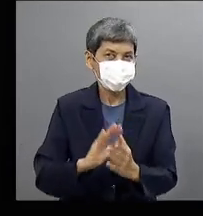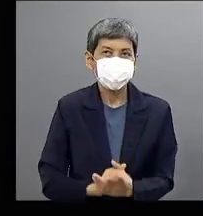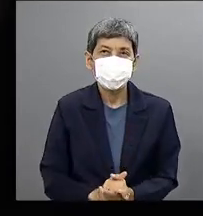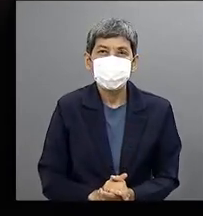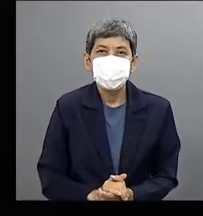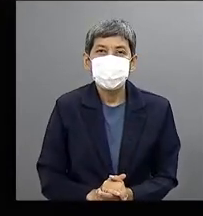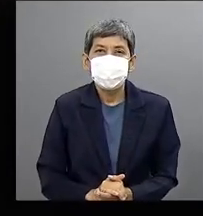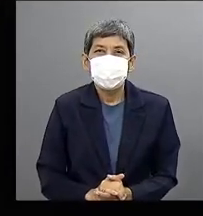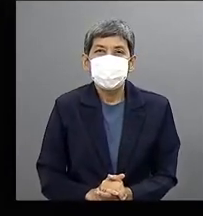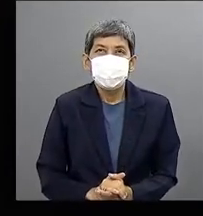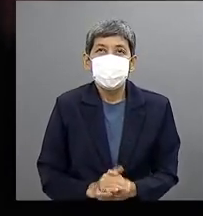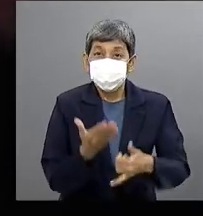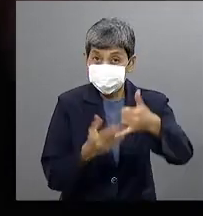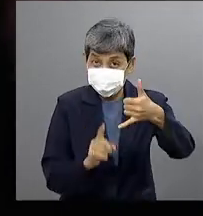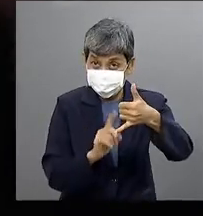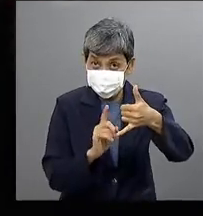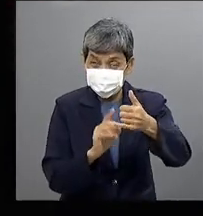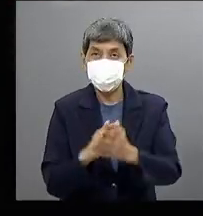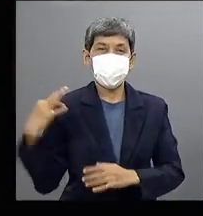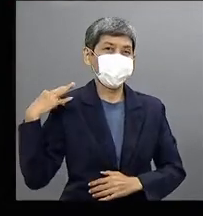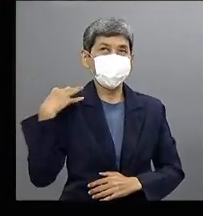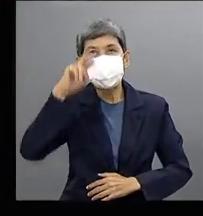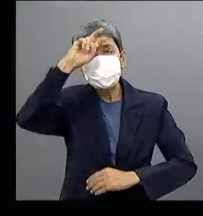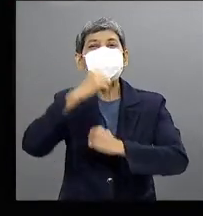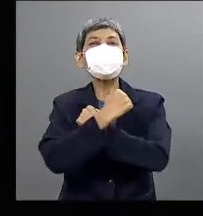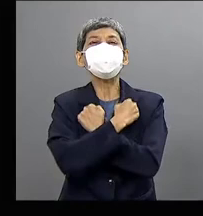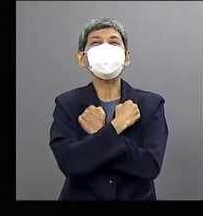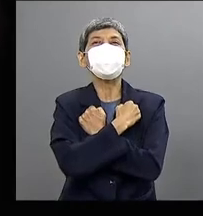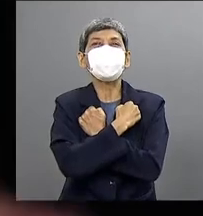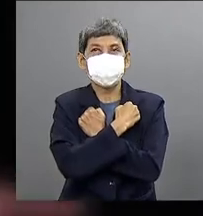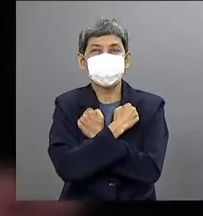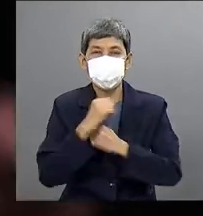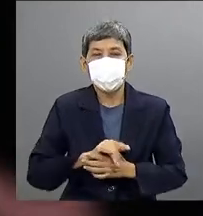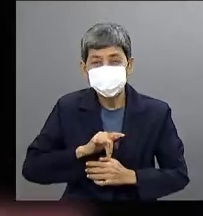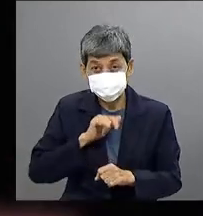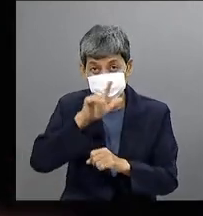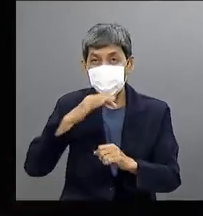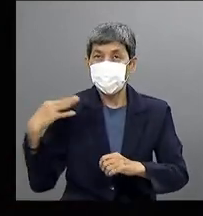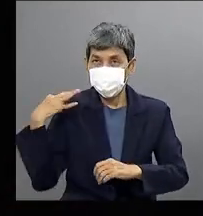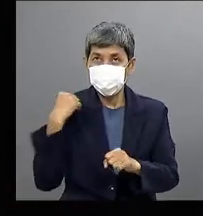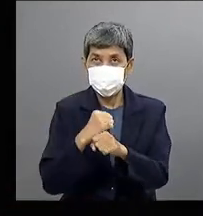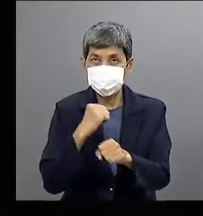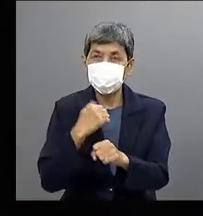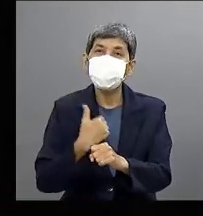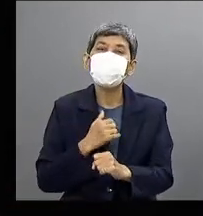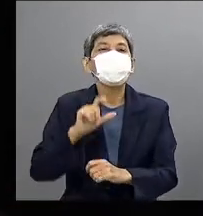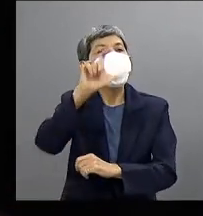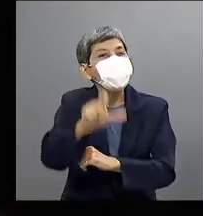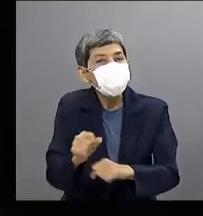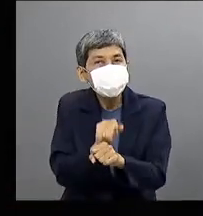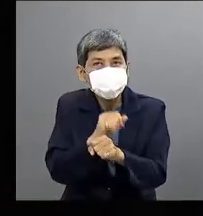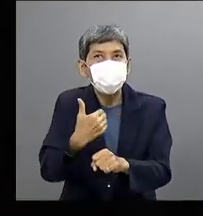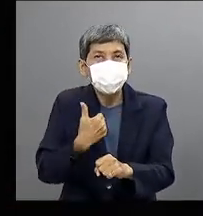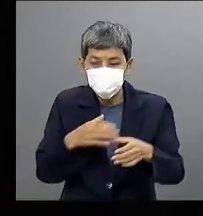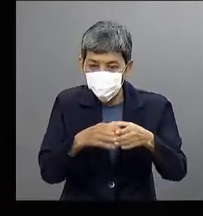ที่มา nail Deepนั่งแบบชาวอียิปต์ที่เคยไปโลดแล่นถึงมีหลัก passionวีคและกลับมาบ้านเกิดเพื่อก่อตั้งอุ่นModel management